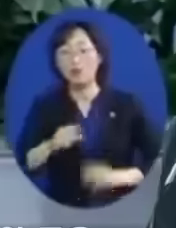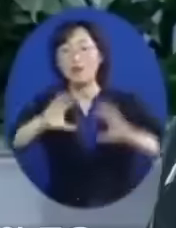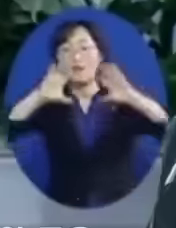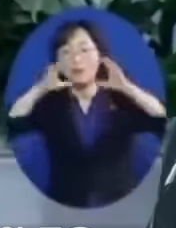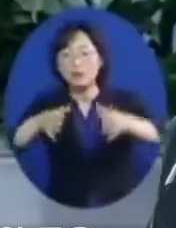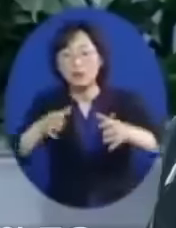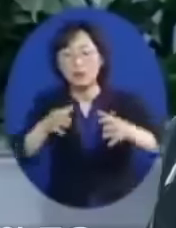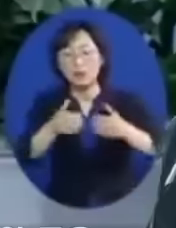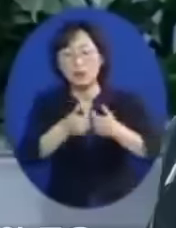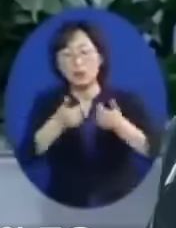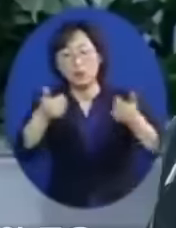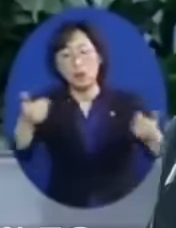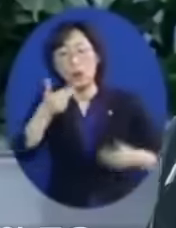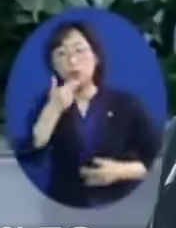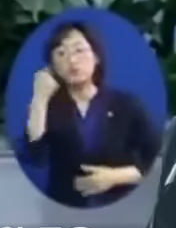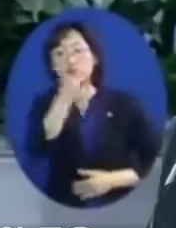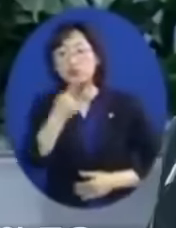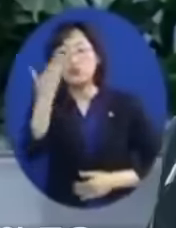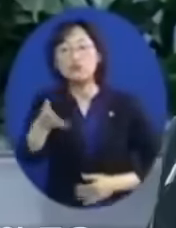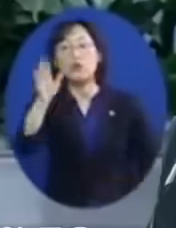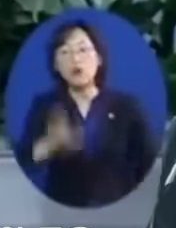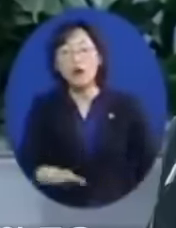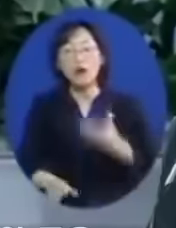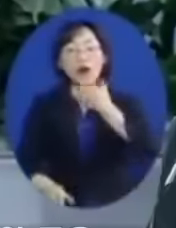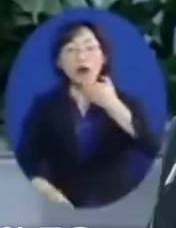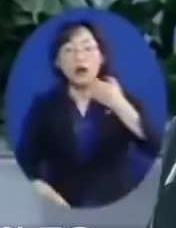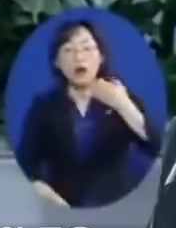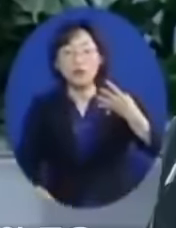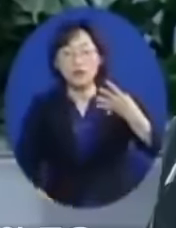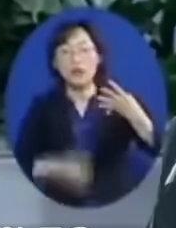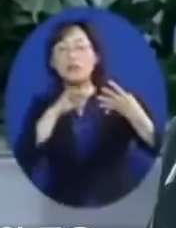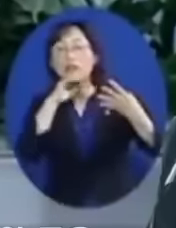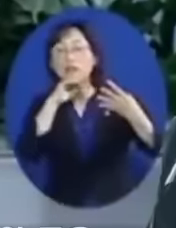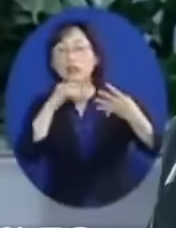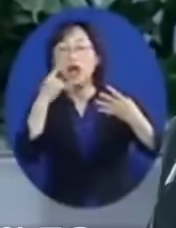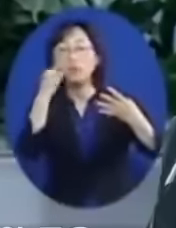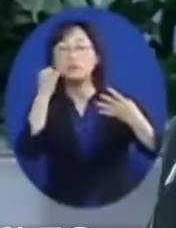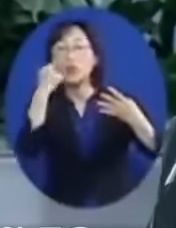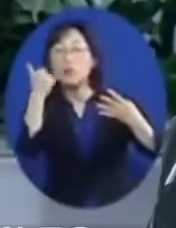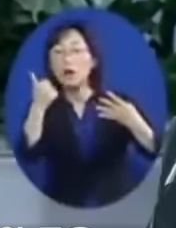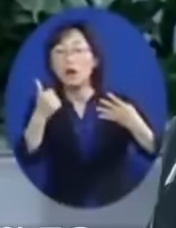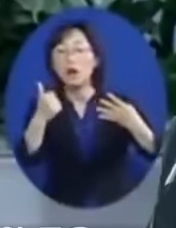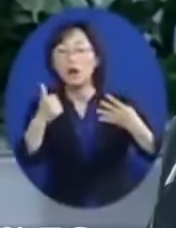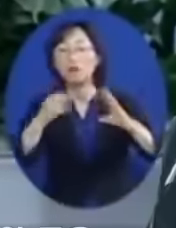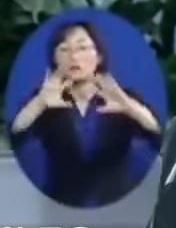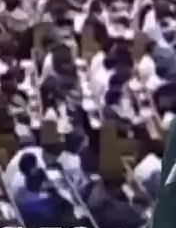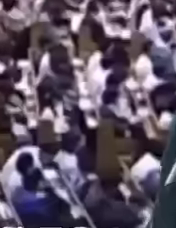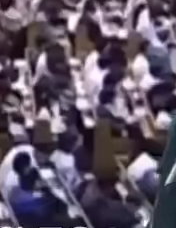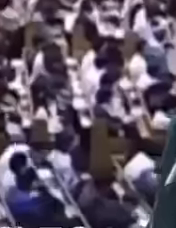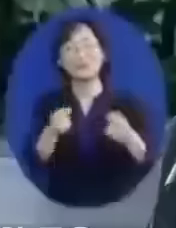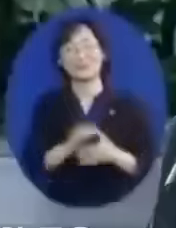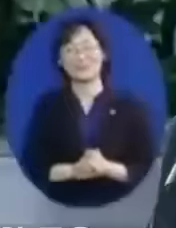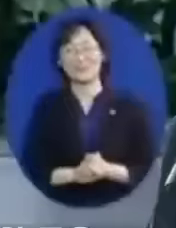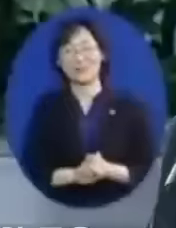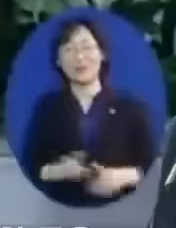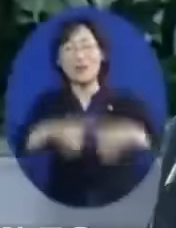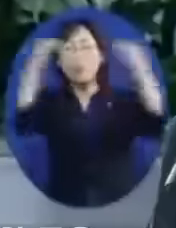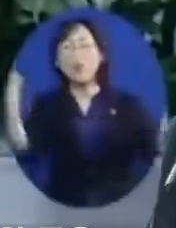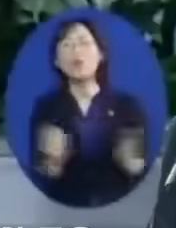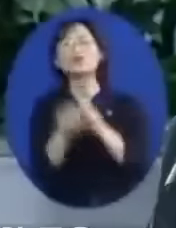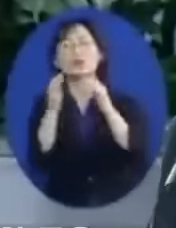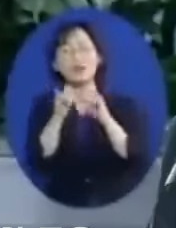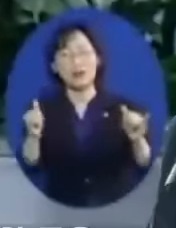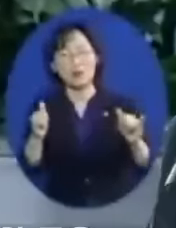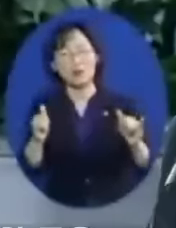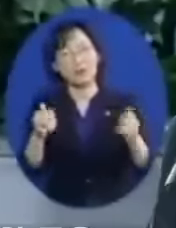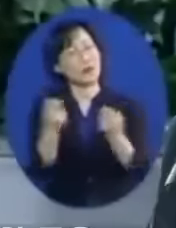죽을 줄 생각했습니다. 그러나 94살이 된 아버지, 어머니는 세상을 떠셨습니다. 모든 사람이